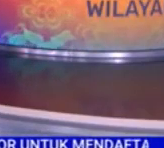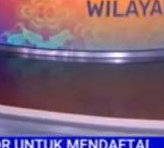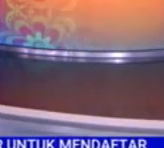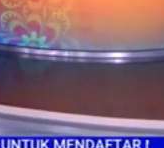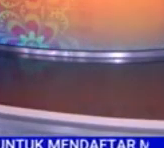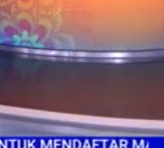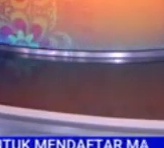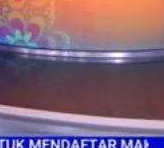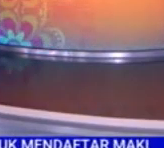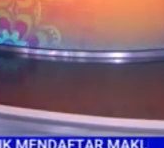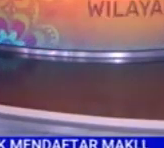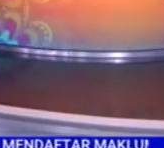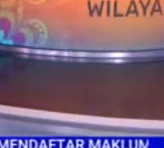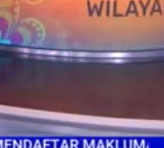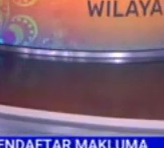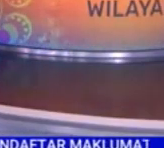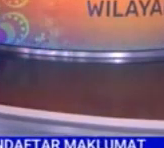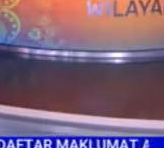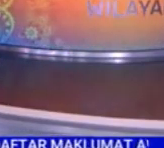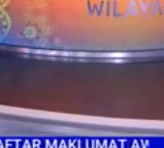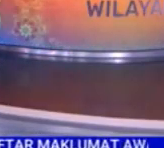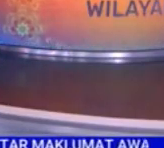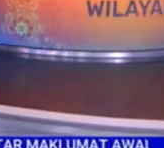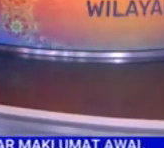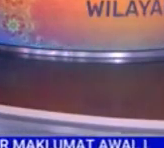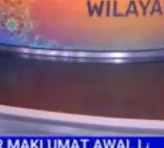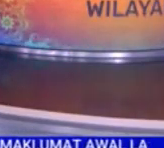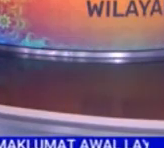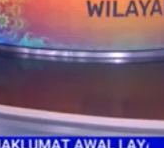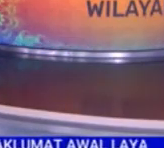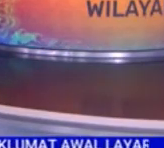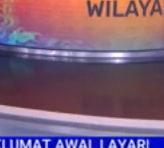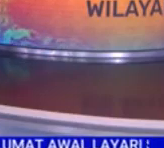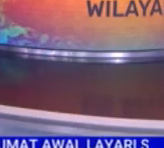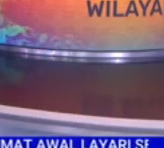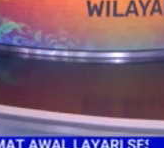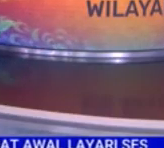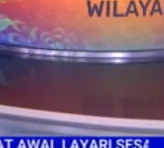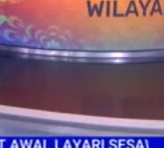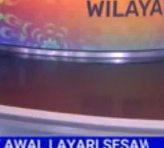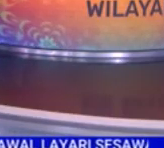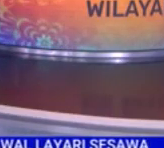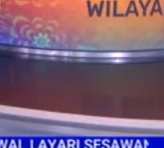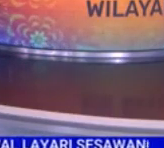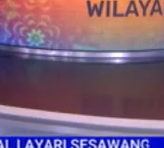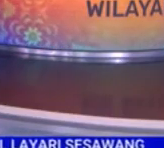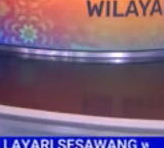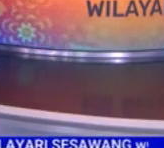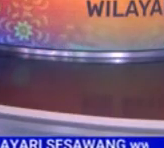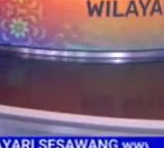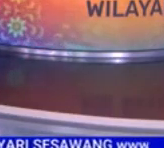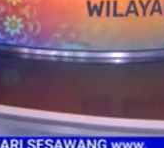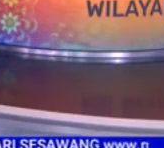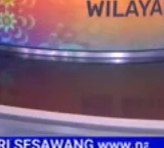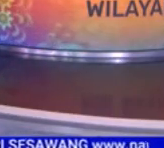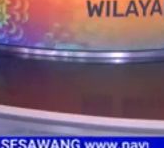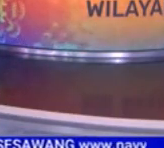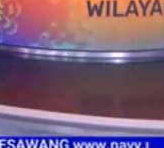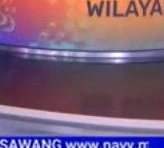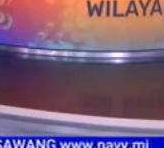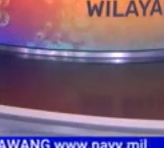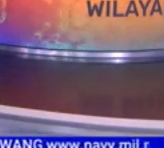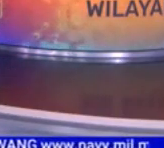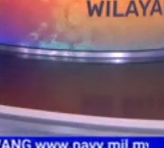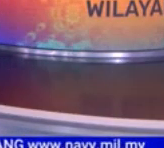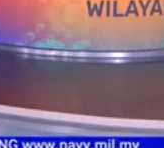seluruh negara. Juga lintas langsung dari Sarawak, Sabah dan Negeri Sembilan turut mengisi paparan petang ini. Terus setia sejam sama